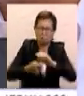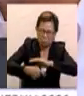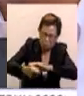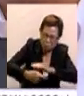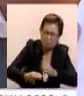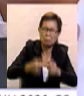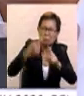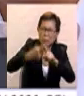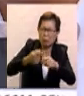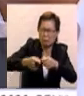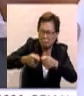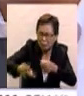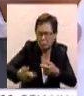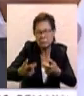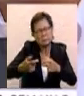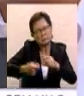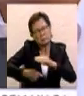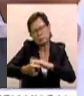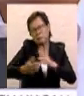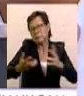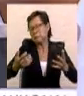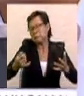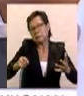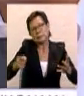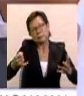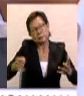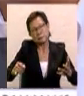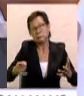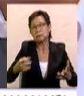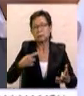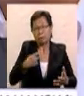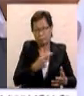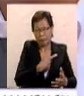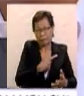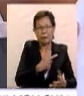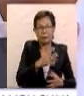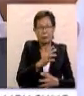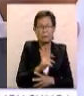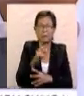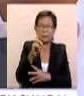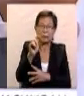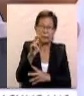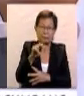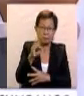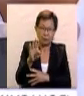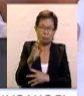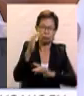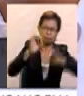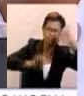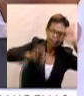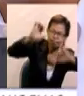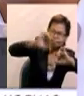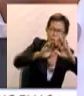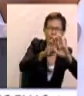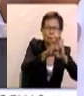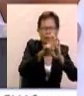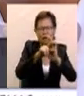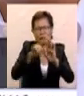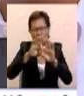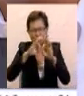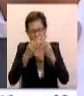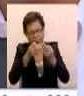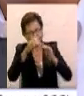sewaan bulanan, maka pihak kita dan pihak TNB telah menilai latar belakang keluarga yang